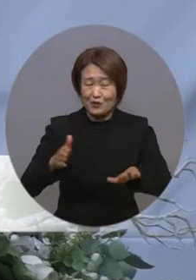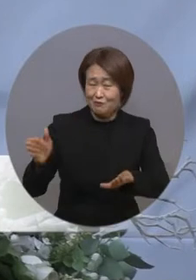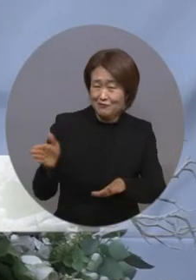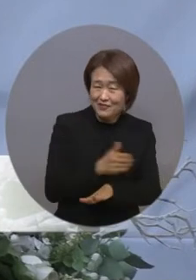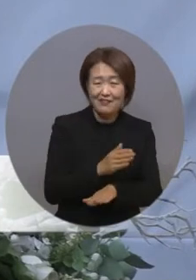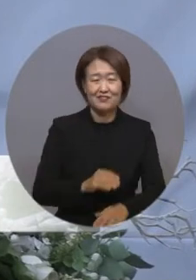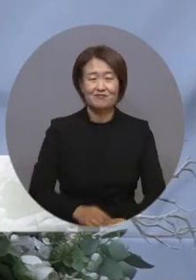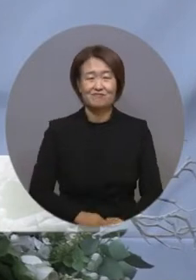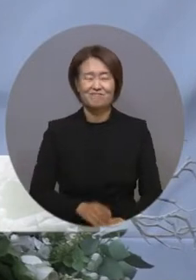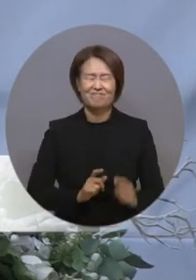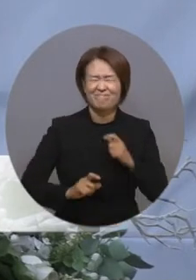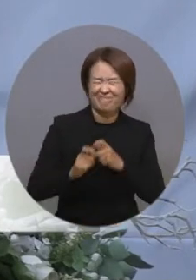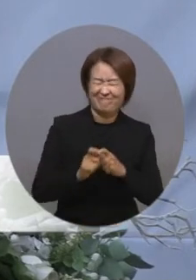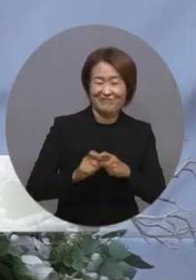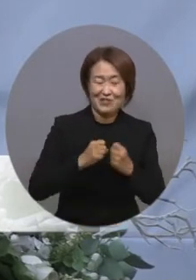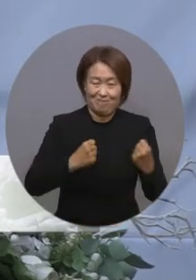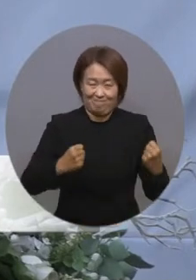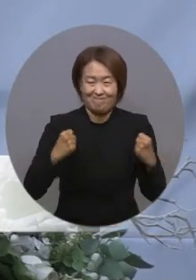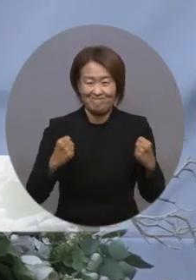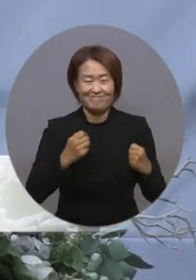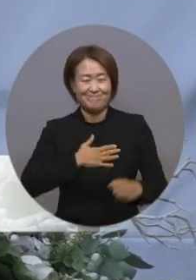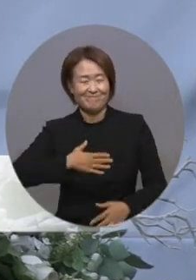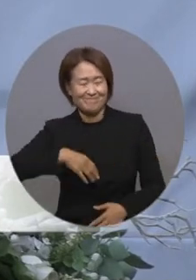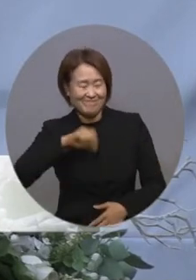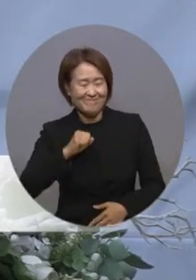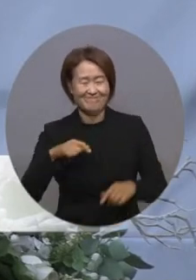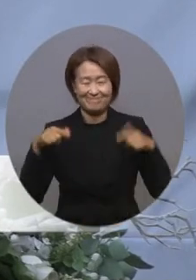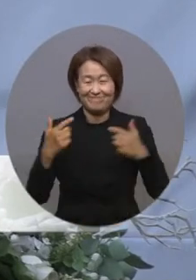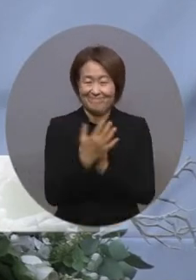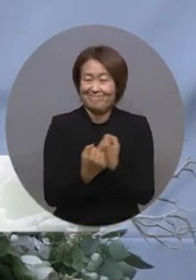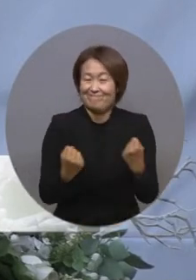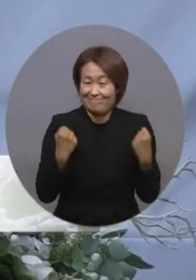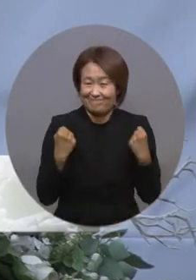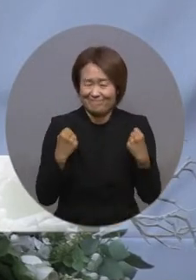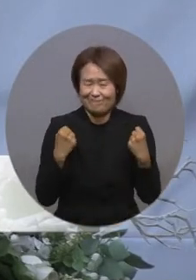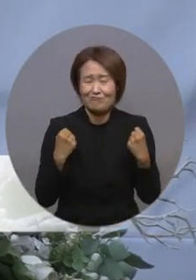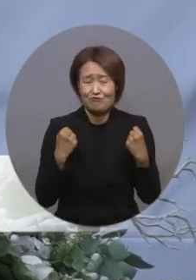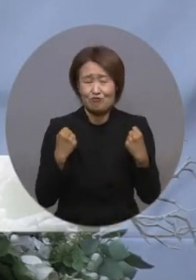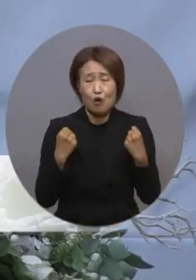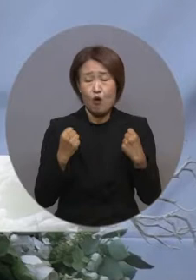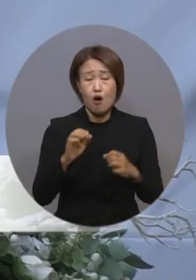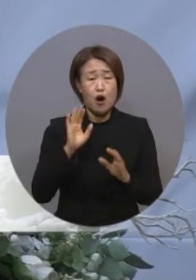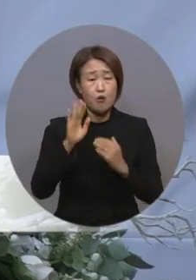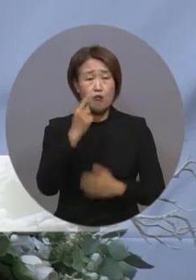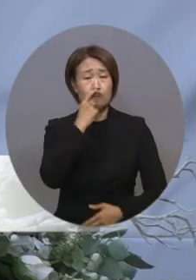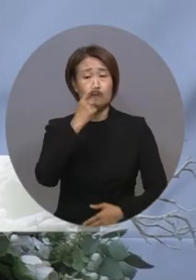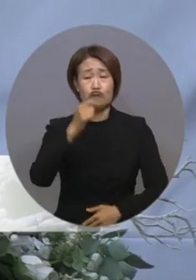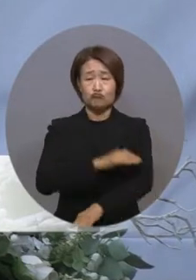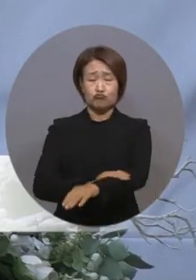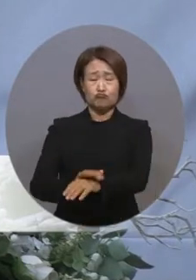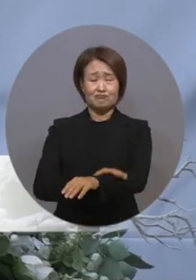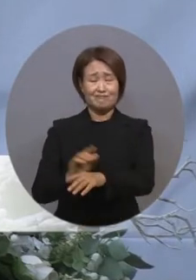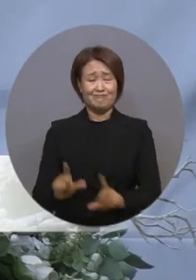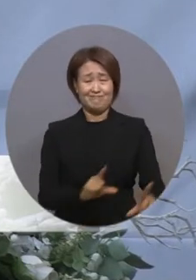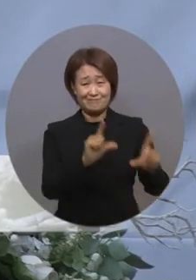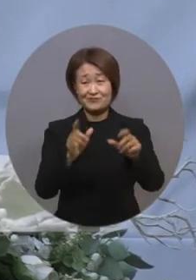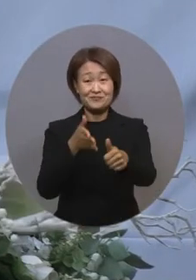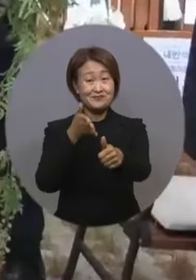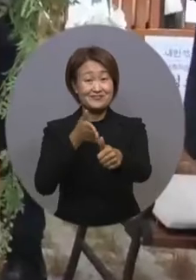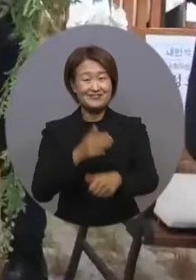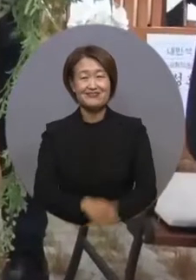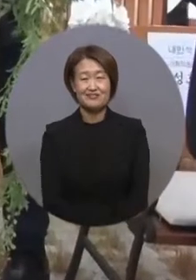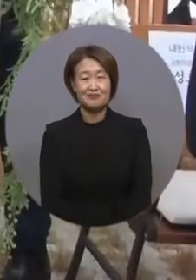그러니까 더 힘차게 더 기분 좋게 사시고 항상 건강하시게 앞으로 멋지게 사시길